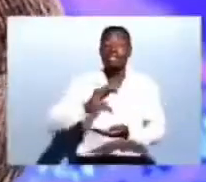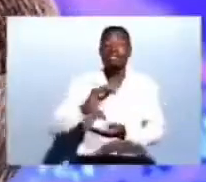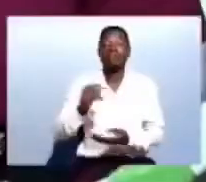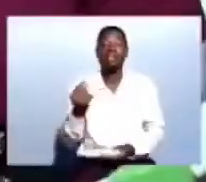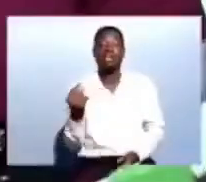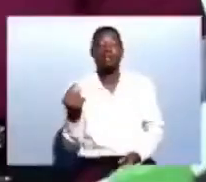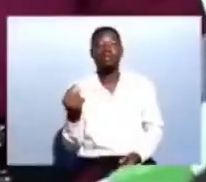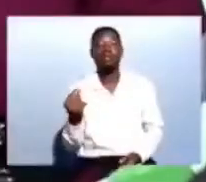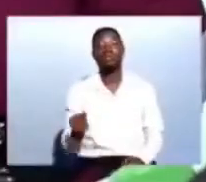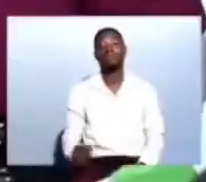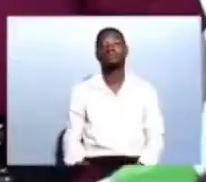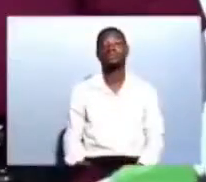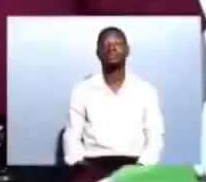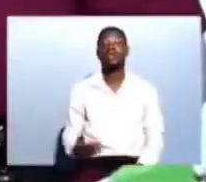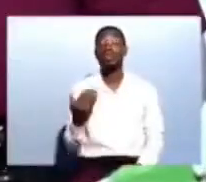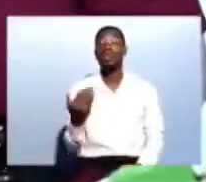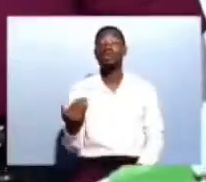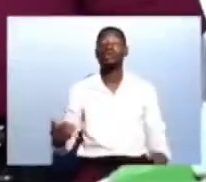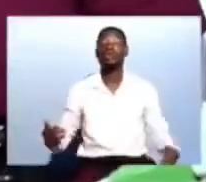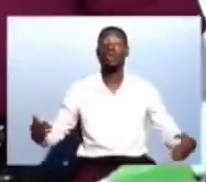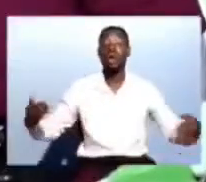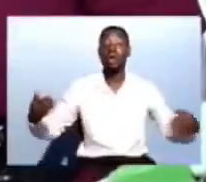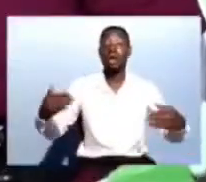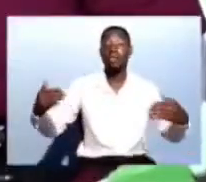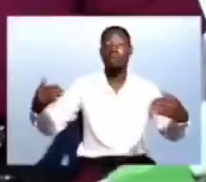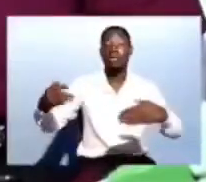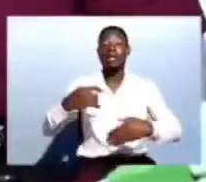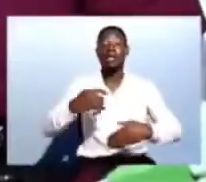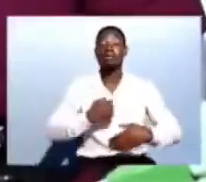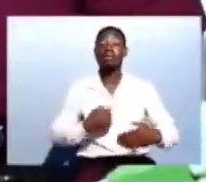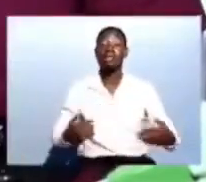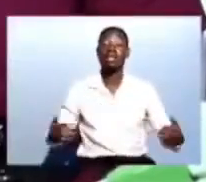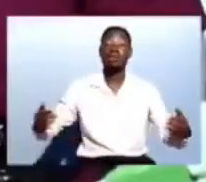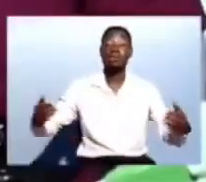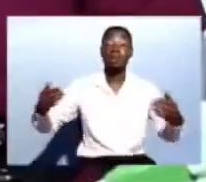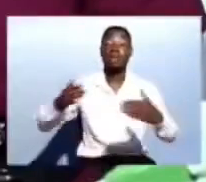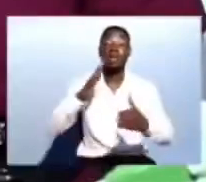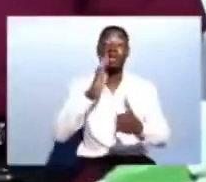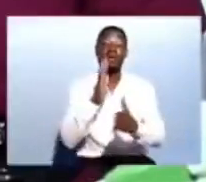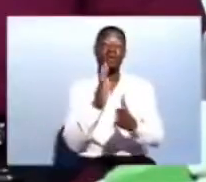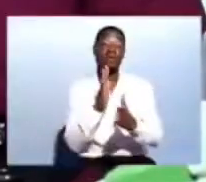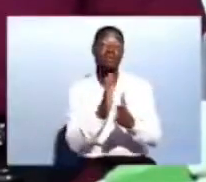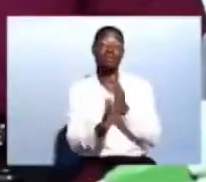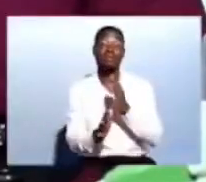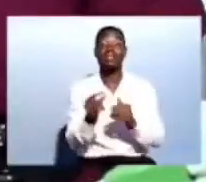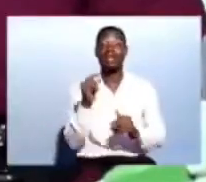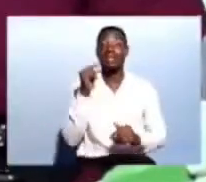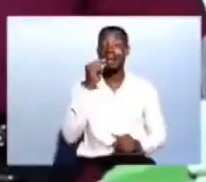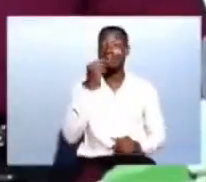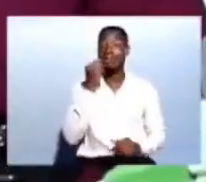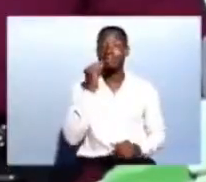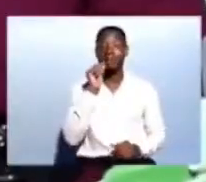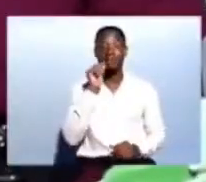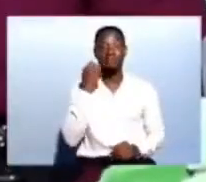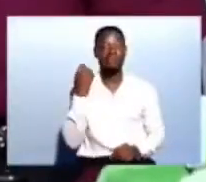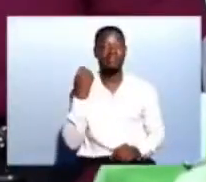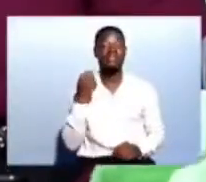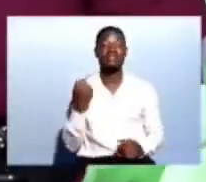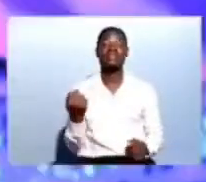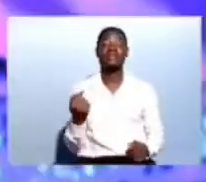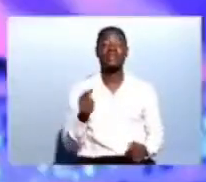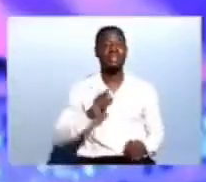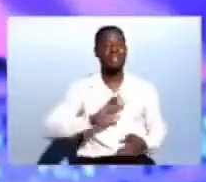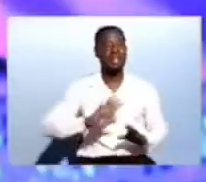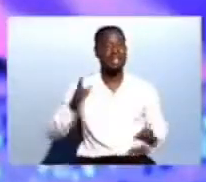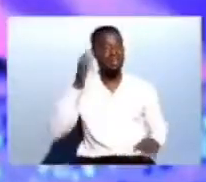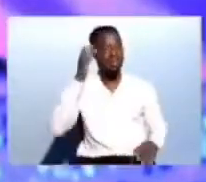kadogo, hata kapipi tu jamani. Watoto wanakupokea, na mimi nikija kukupokea, kumbe umeniwekea kapipi tu. Hivi